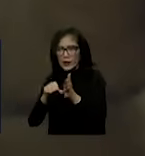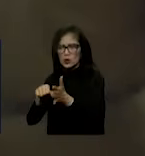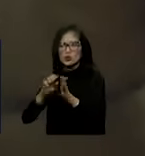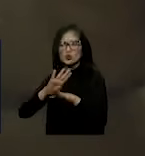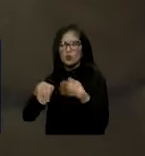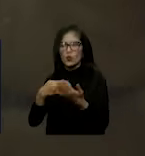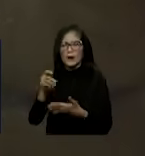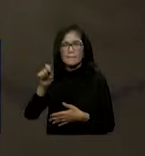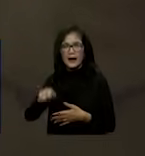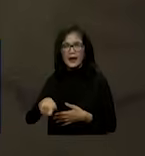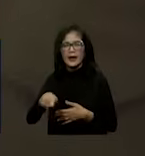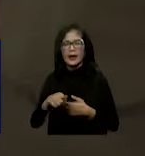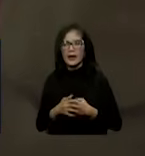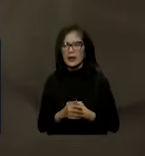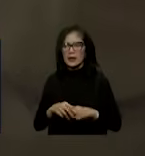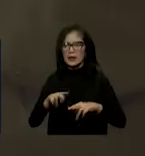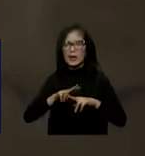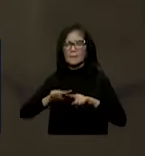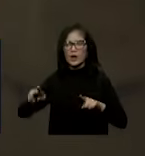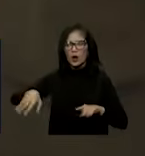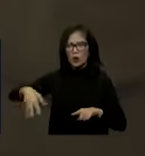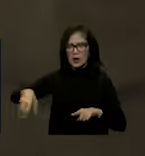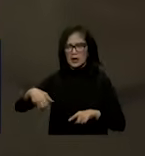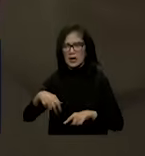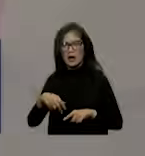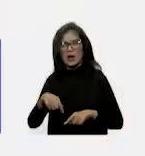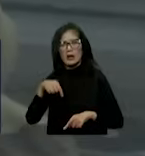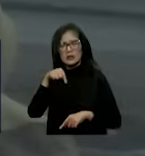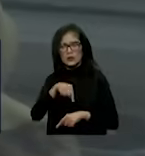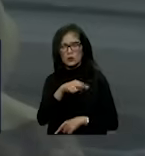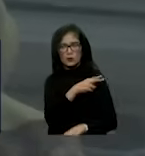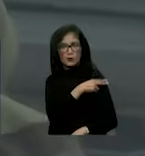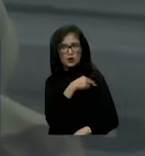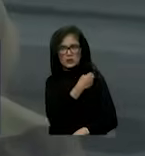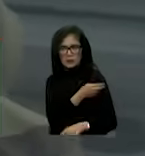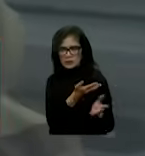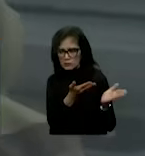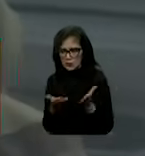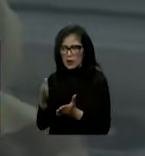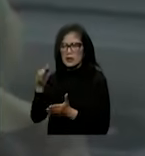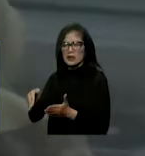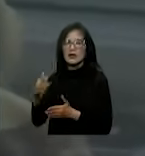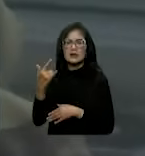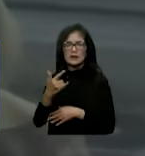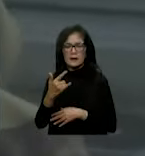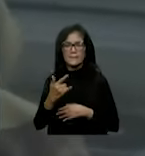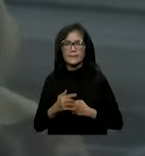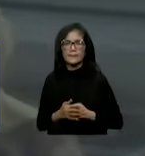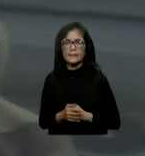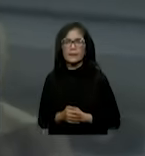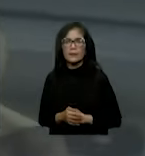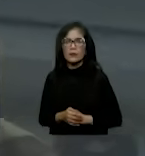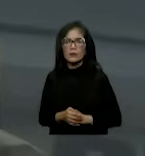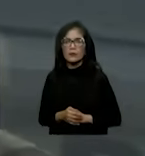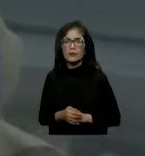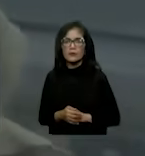terpakai. Namun keluarga pasien tetap datang. ini pasien kan membutuhkan alat bantu, jadi alat bantu